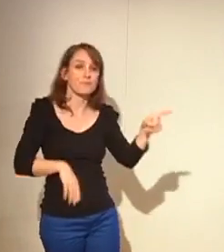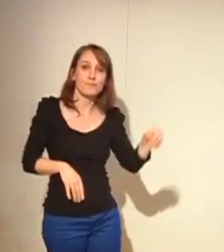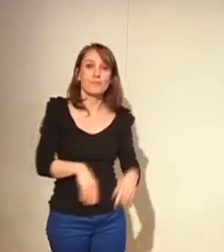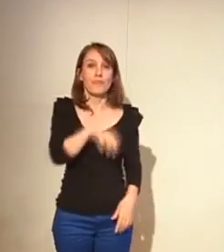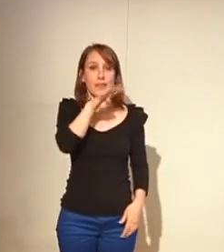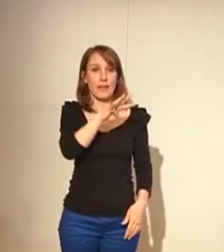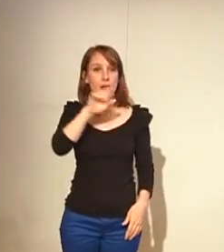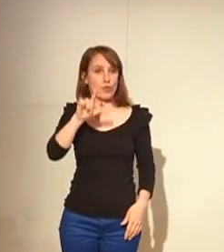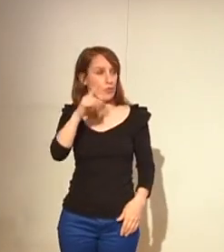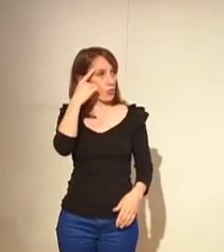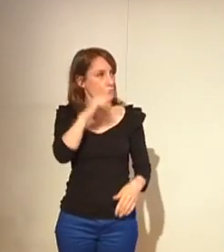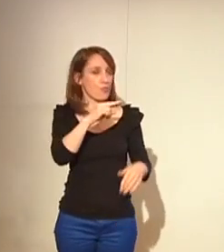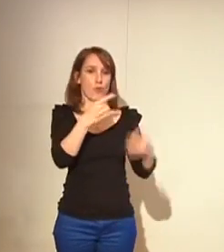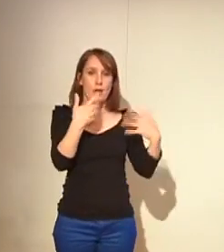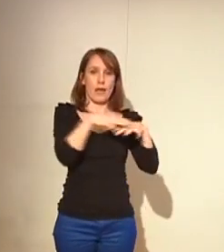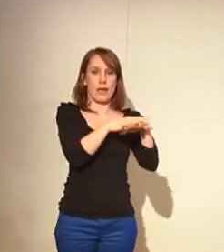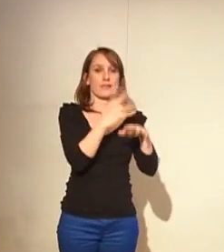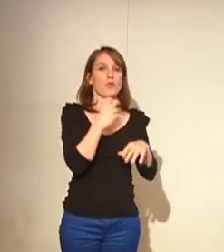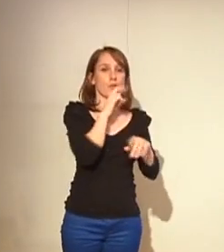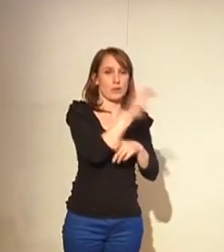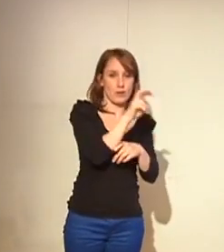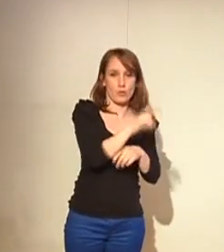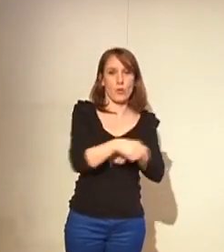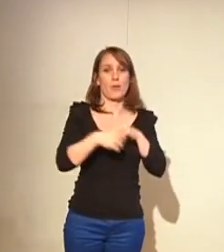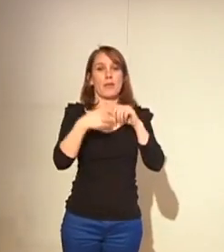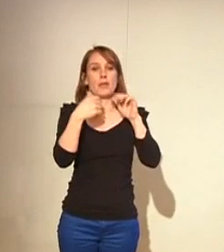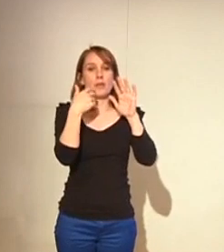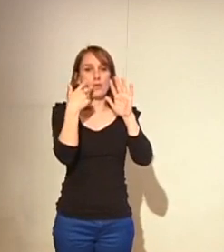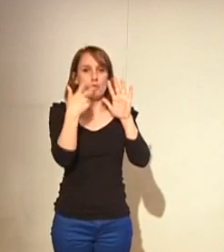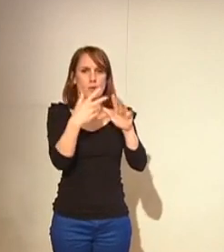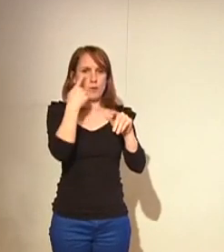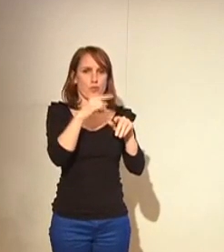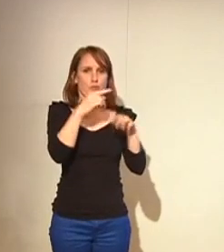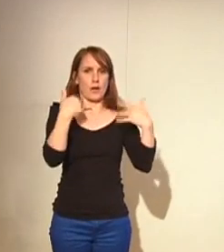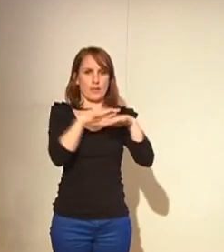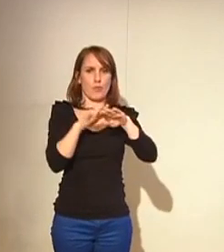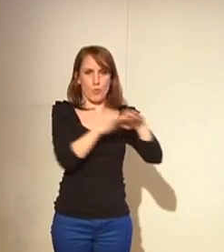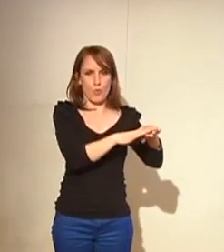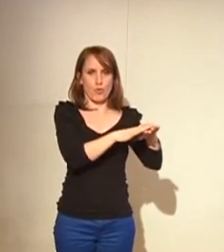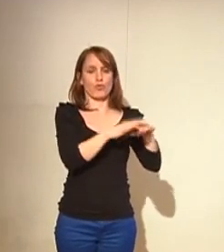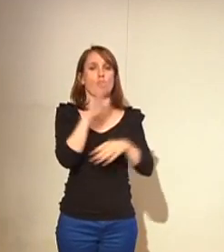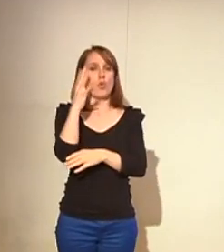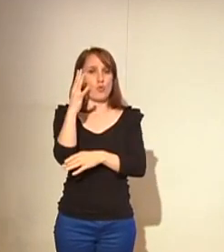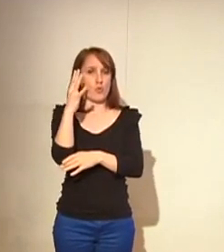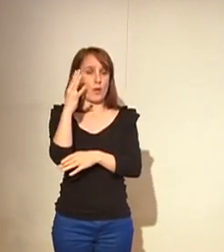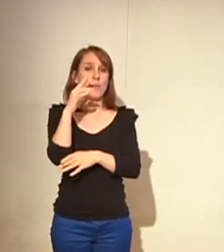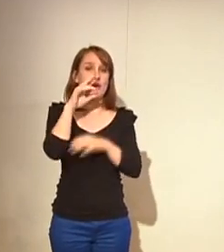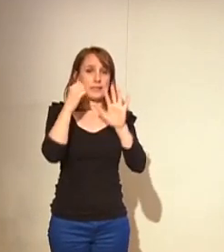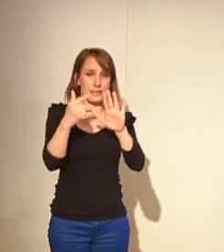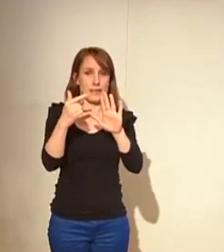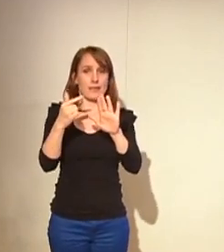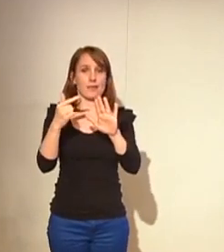rcge 8 pour RGP 7 pour UMPI de pour le FN ce qui fait 6 élus rcge un